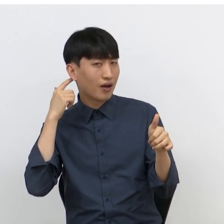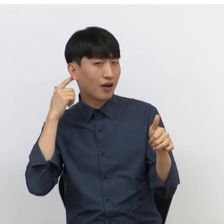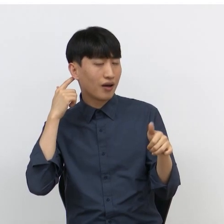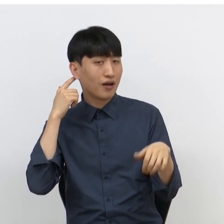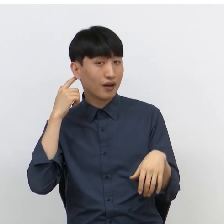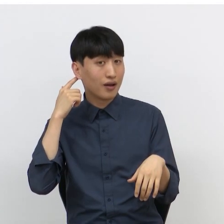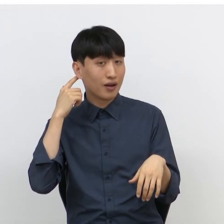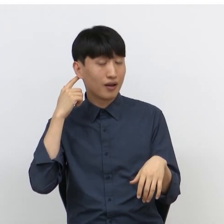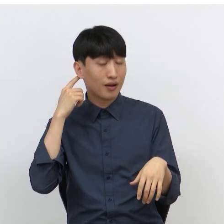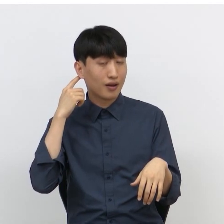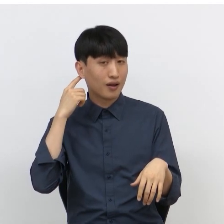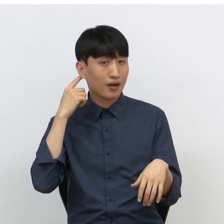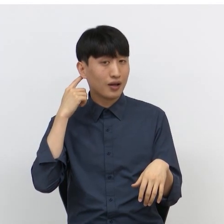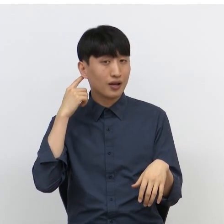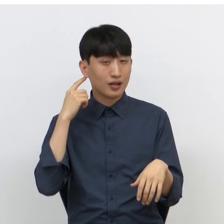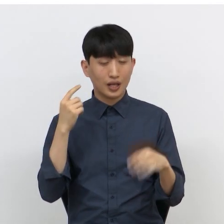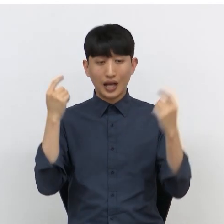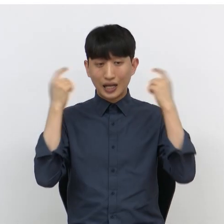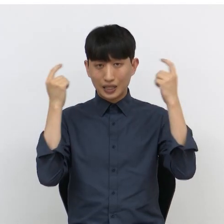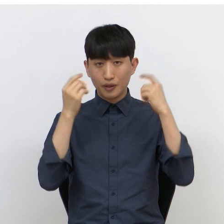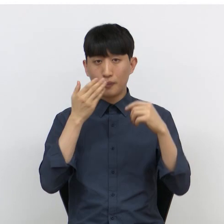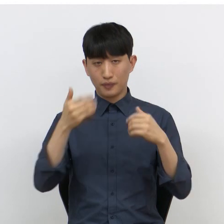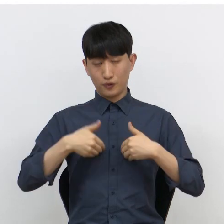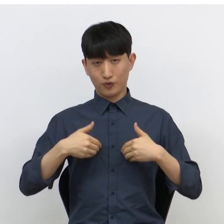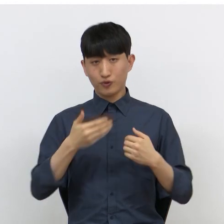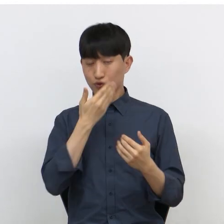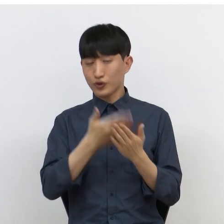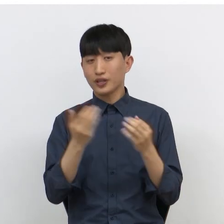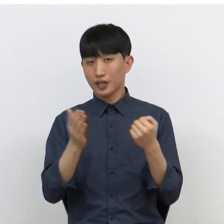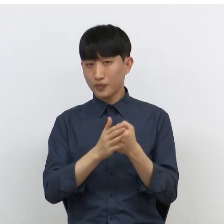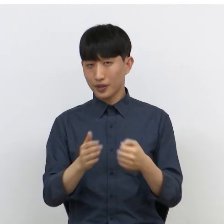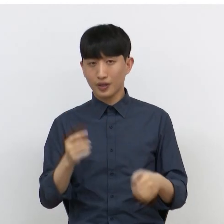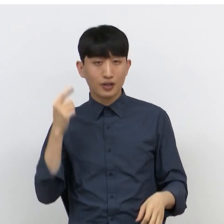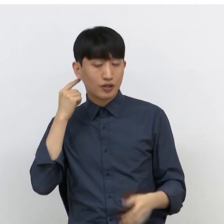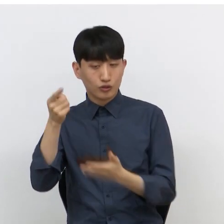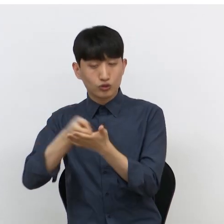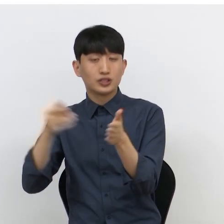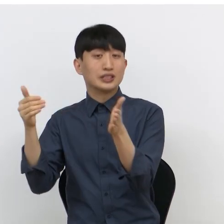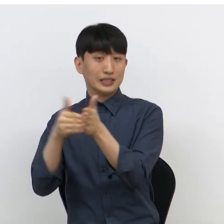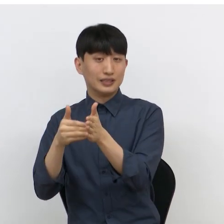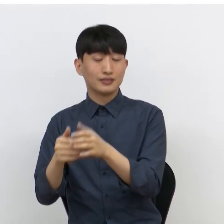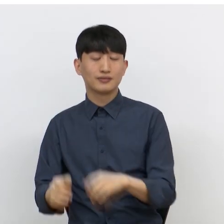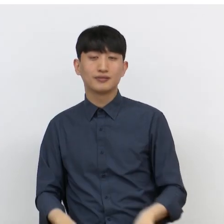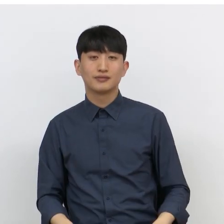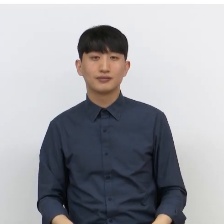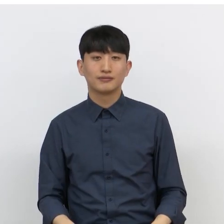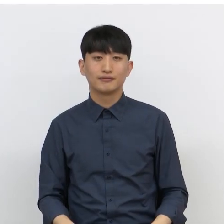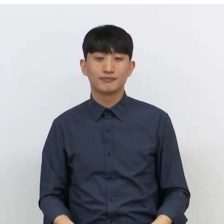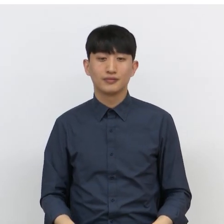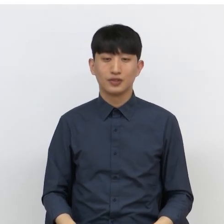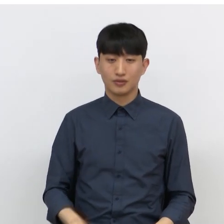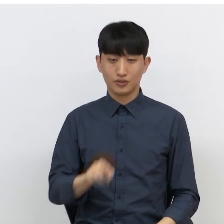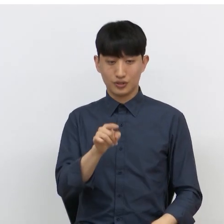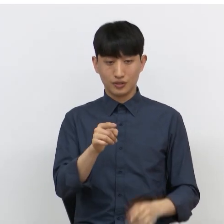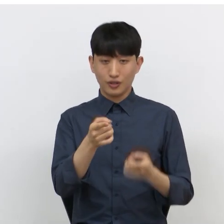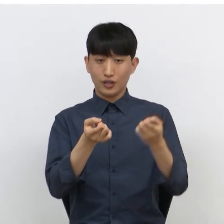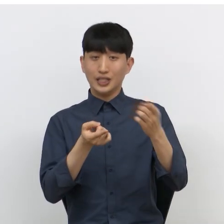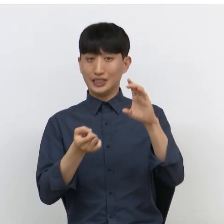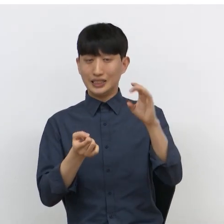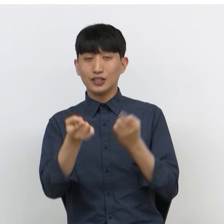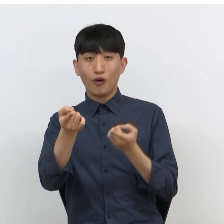바이레터럴로 소리를 들은 게 되게 중요하니까 수술을 몇 년 전에 했습니다. 그런데 이렇게 설정을 해놨어요.